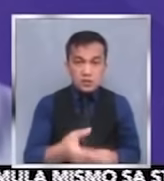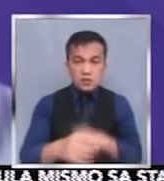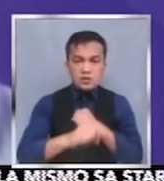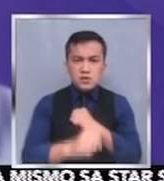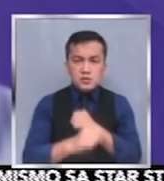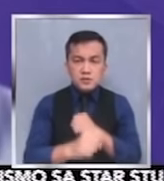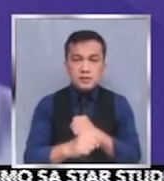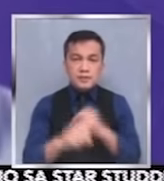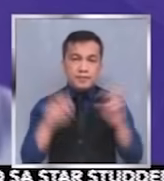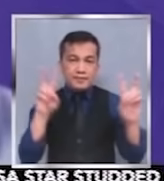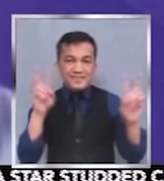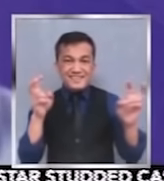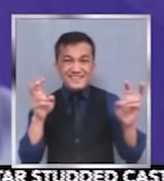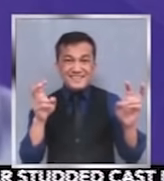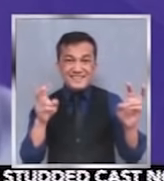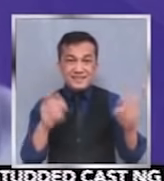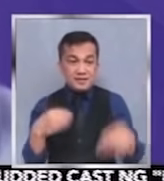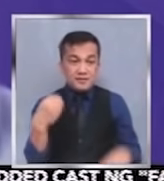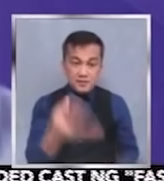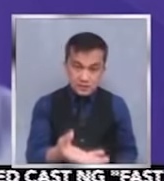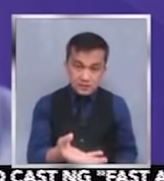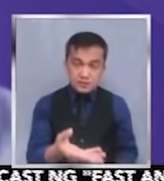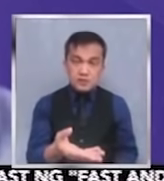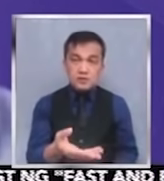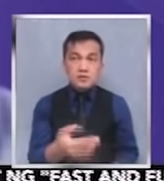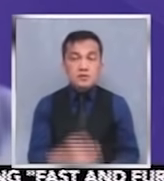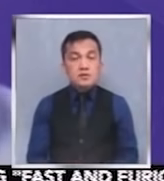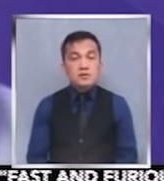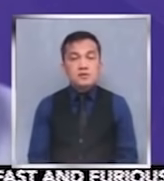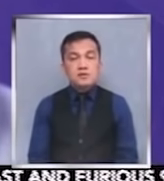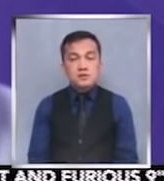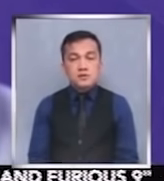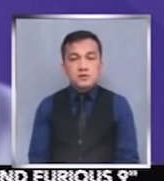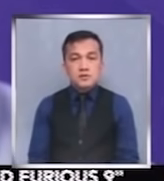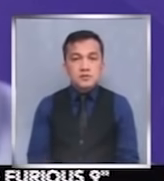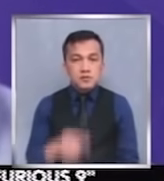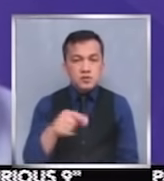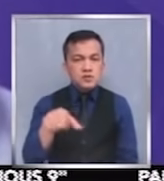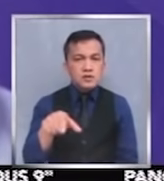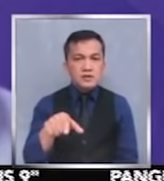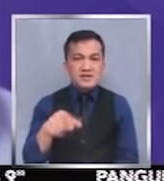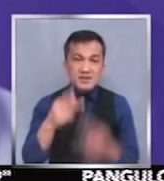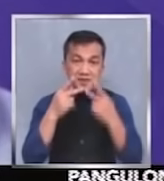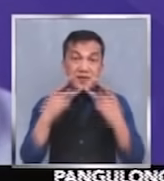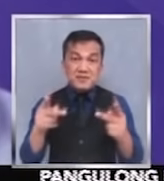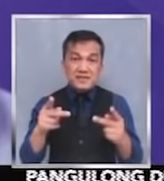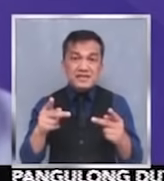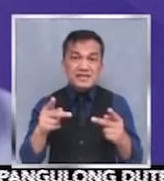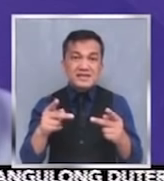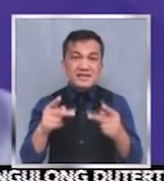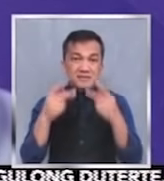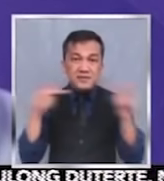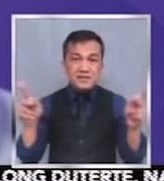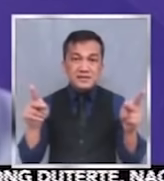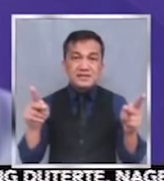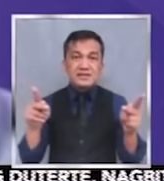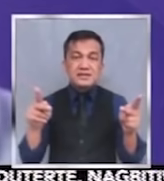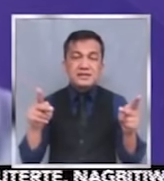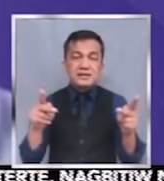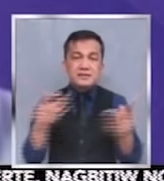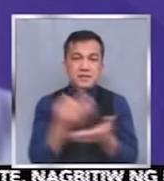may yung binigay parang may parang quasi public funds yan eh. Na ibig sabihin dapat gastusin mo lang doon